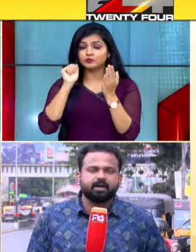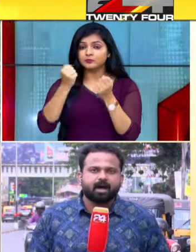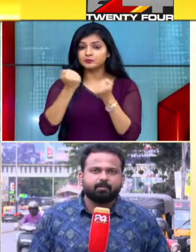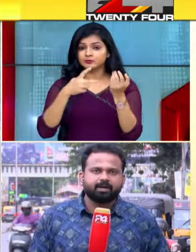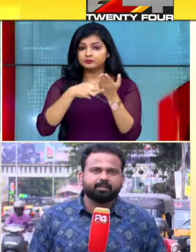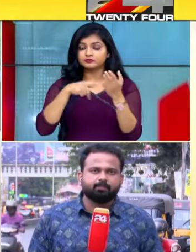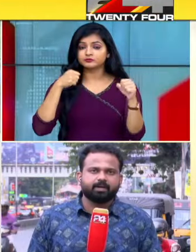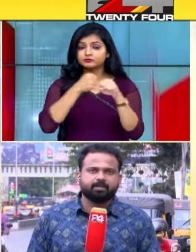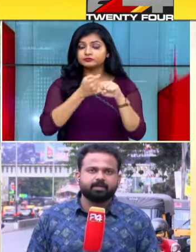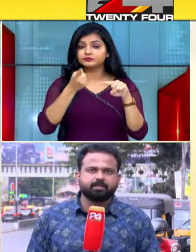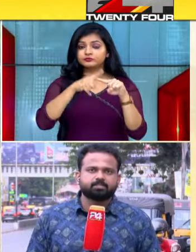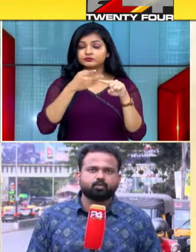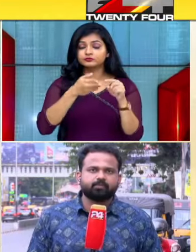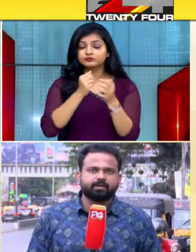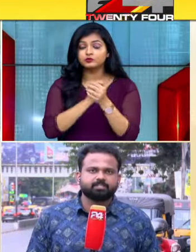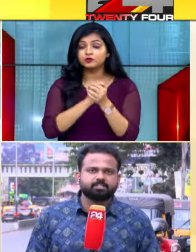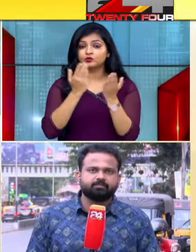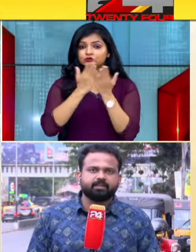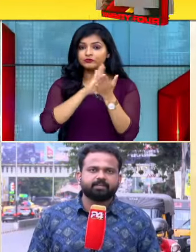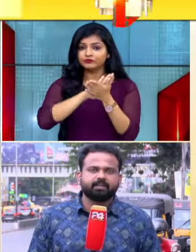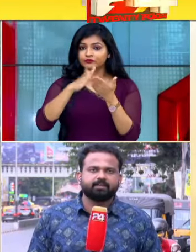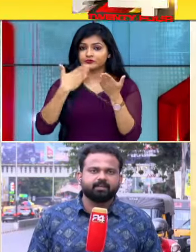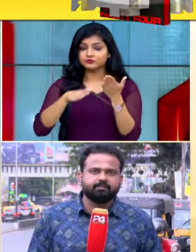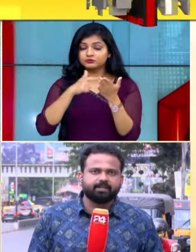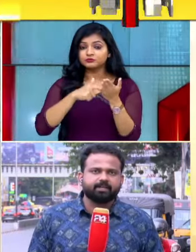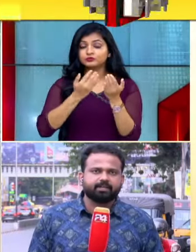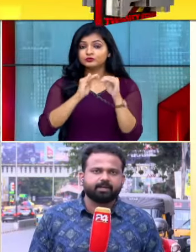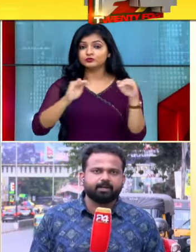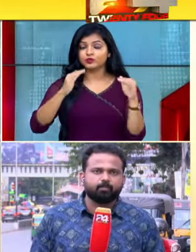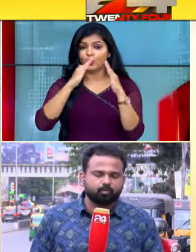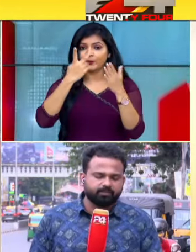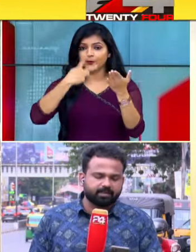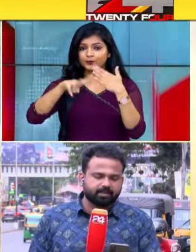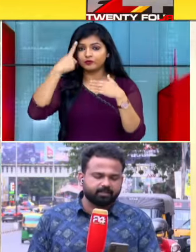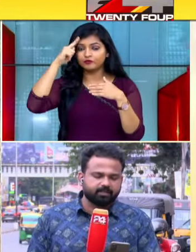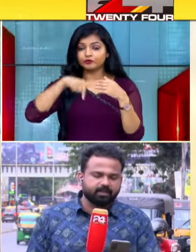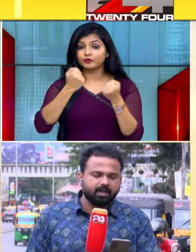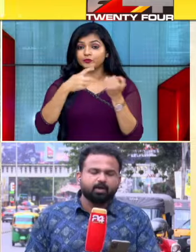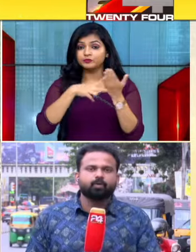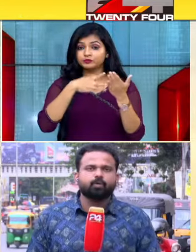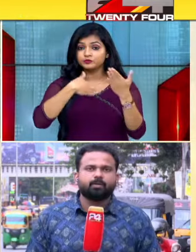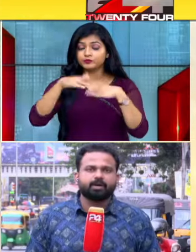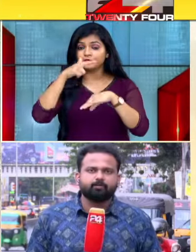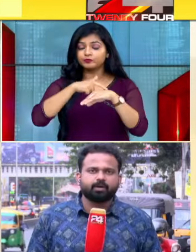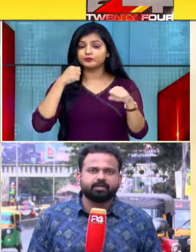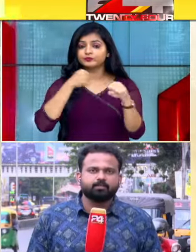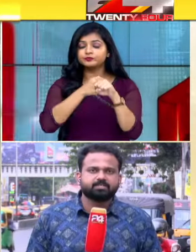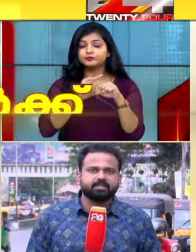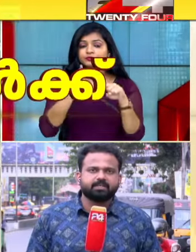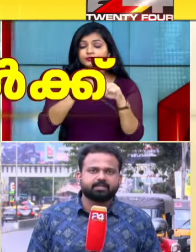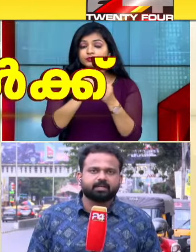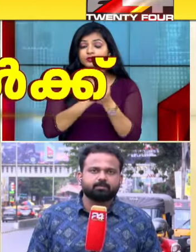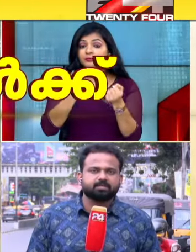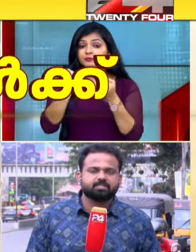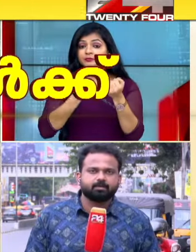ബസ്സാണ് അപകടത്തിൽപ്പെട്ടത്. ഈ സ്കൂൾ വിട്ട ശേഷം വിദ്യാർത്ഥികളെ തിരികെ വീട്ടിലെത്തിക്കാനായി പോകുന്ന വഴിക്കാണ് ഇത്തരത്തിൽ ഒരു അപകടമുണ്ടായത്.